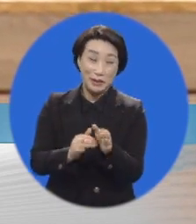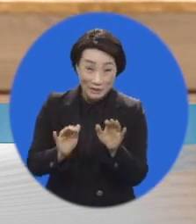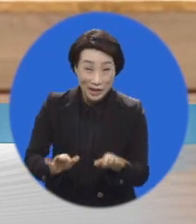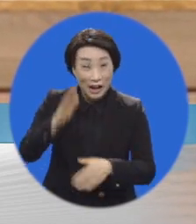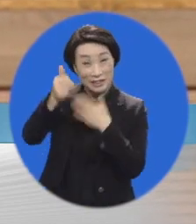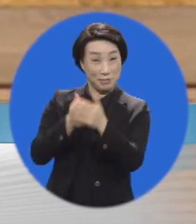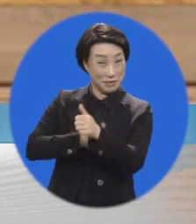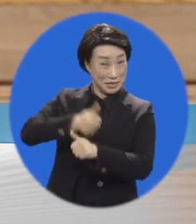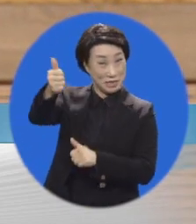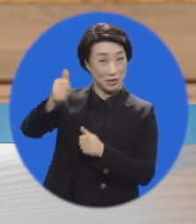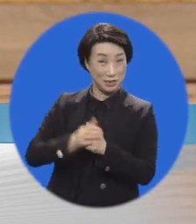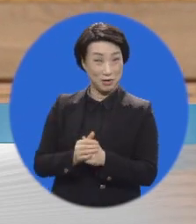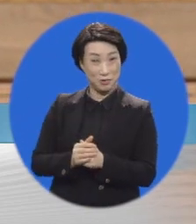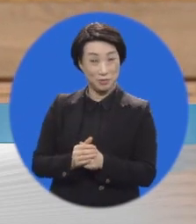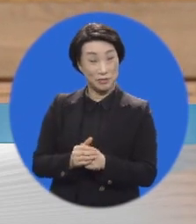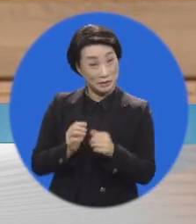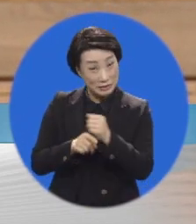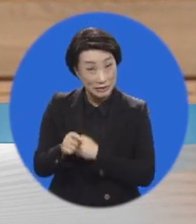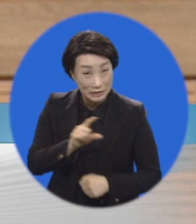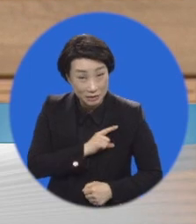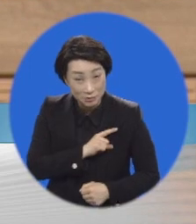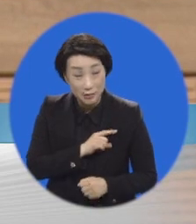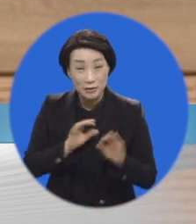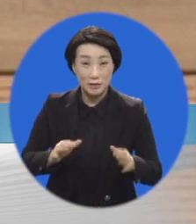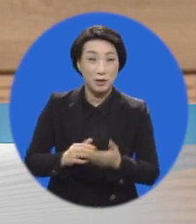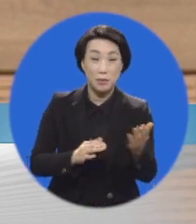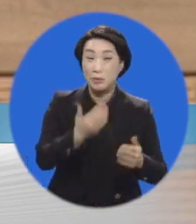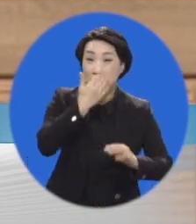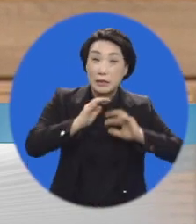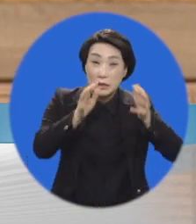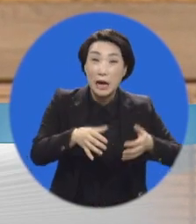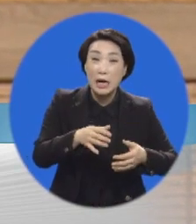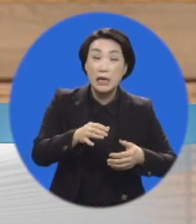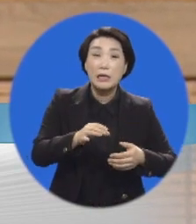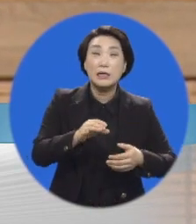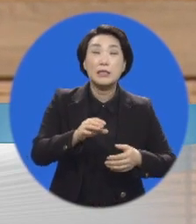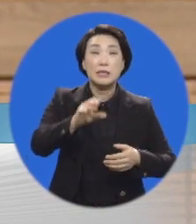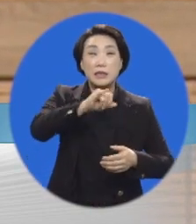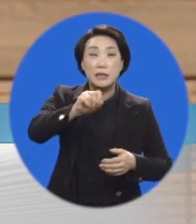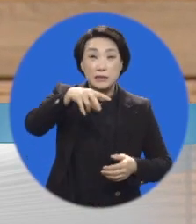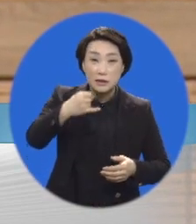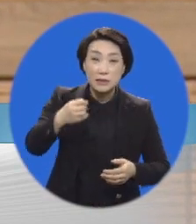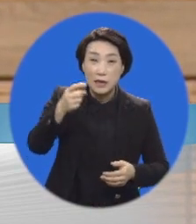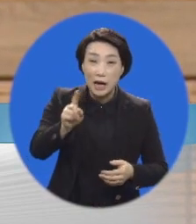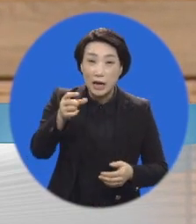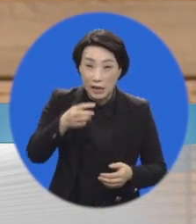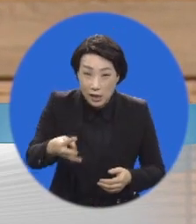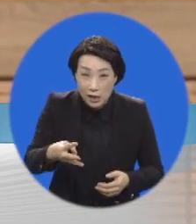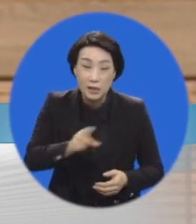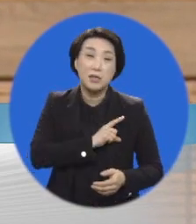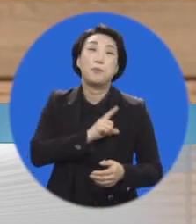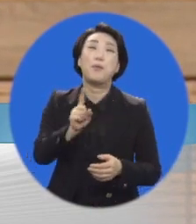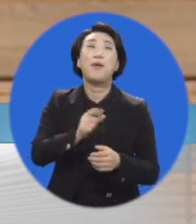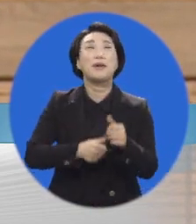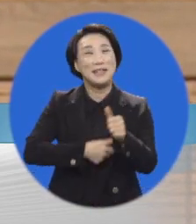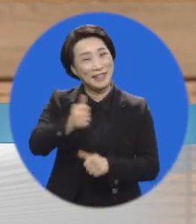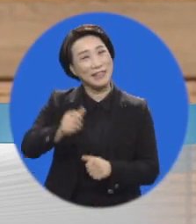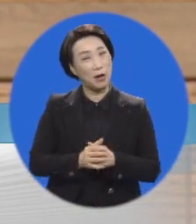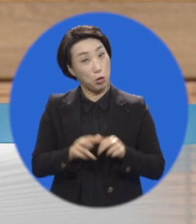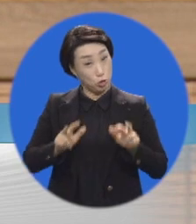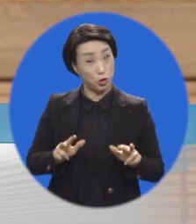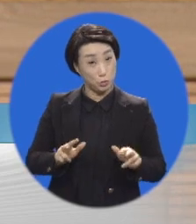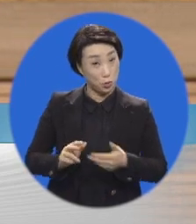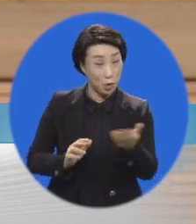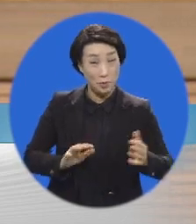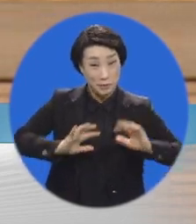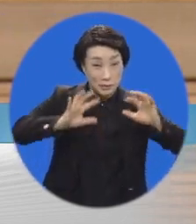그래서 하나님을 이겼다는 거야. 그래서 이스라엘은 이긴다는 이름이요. 그래서 지금도